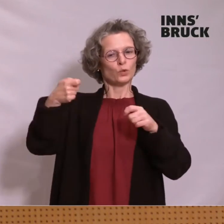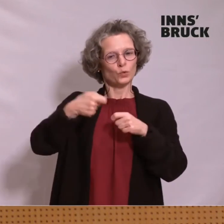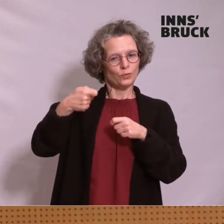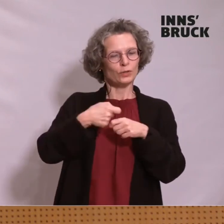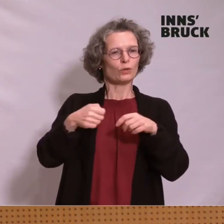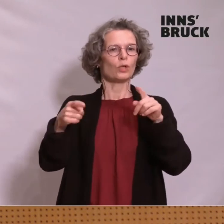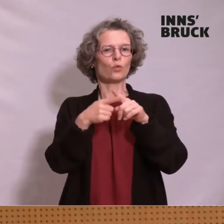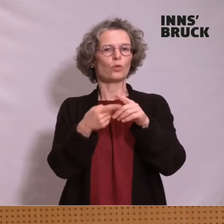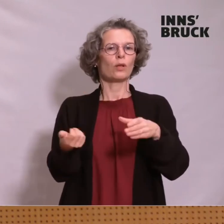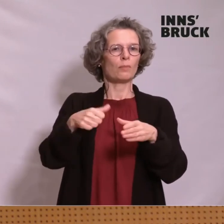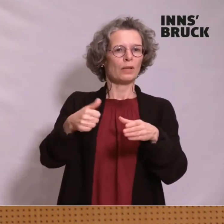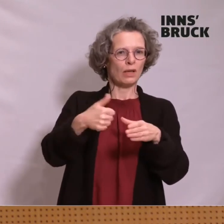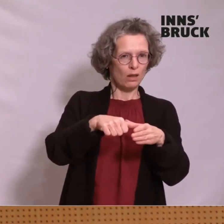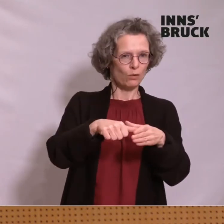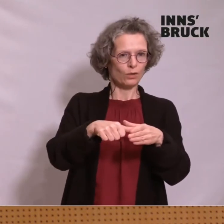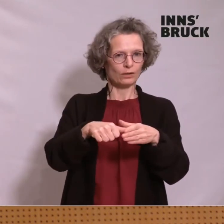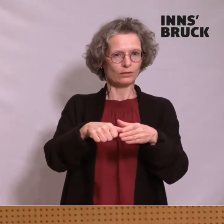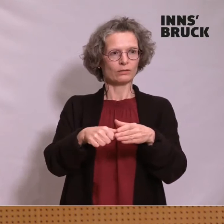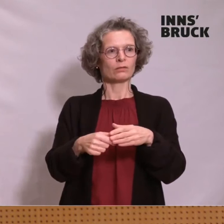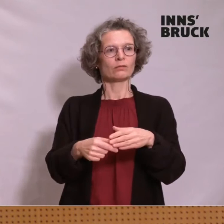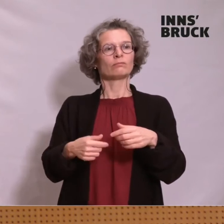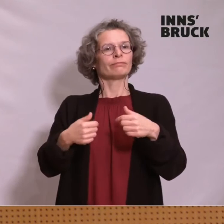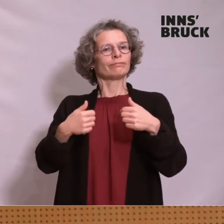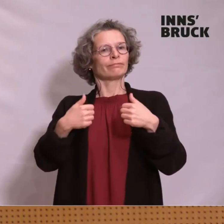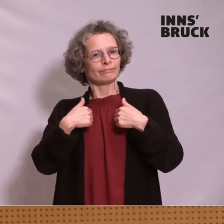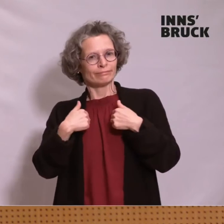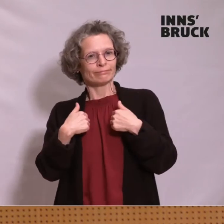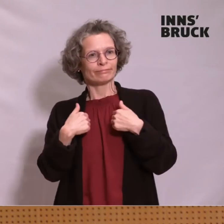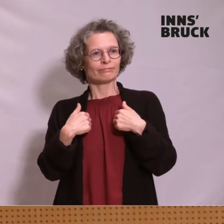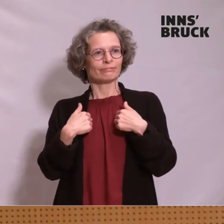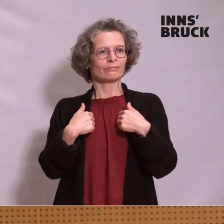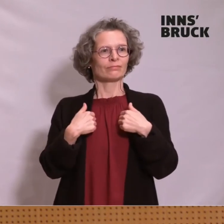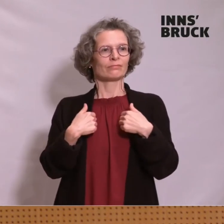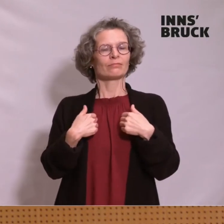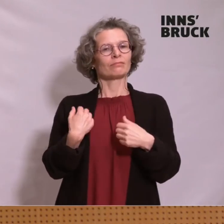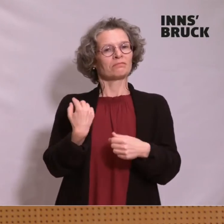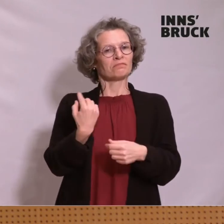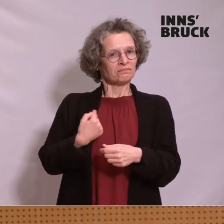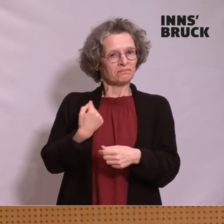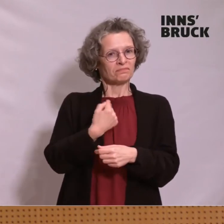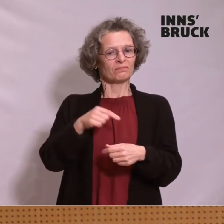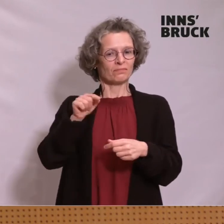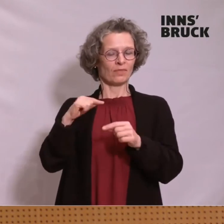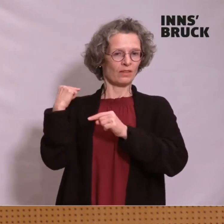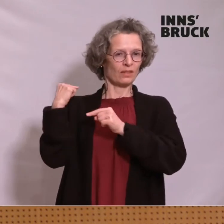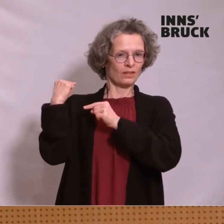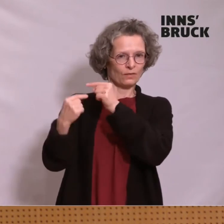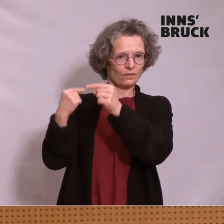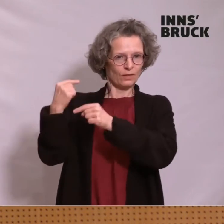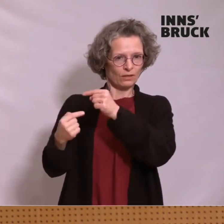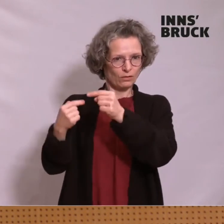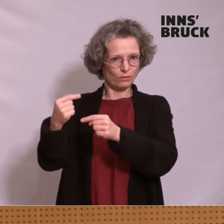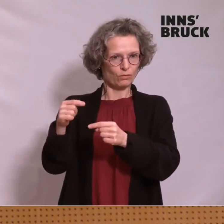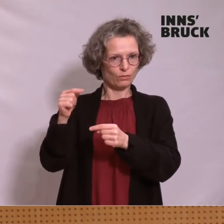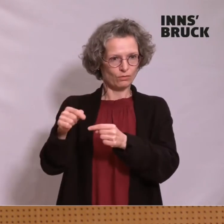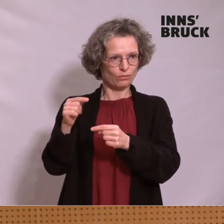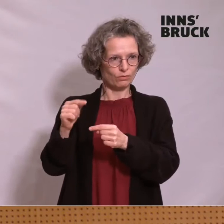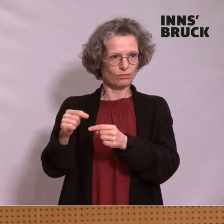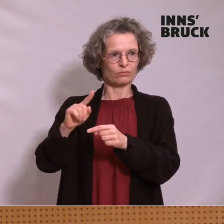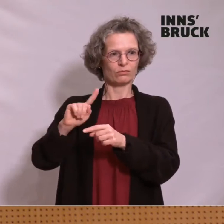war und sind mir, sind uns die Entwicklungen rund um ein wiederum